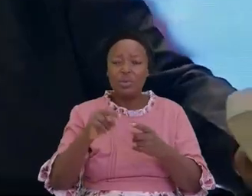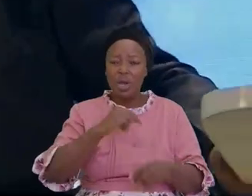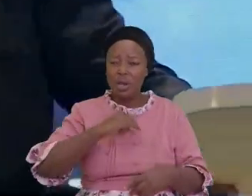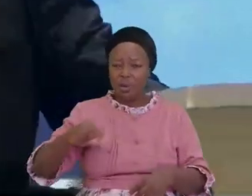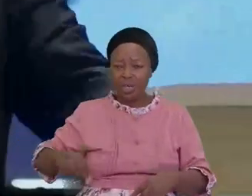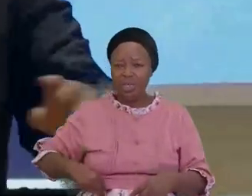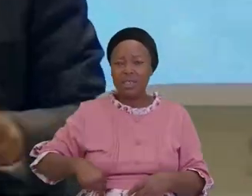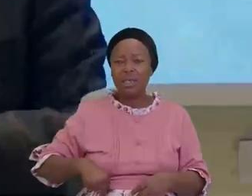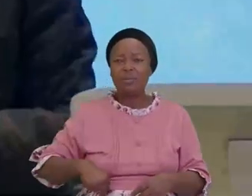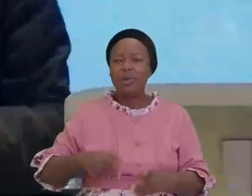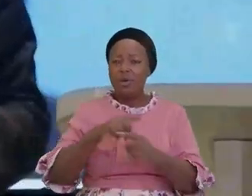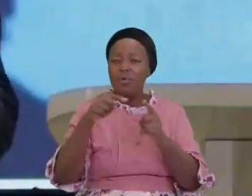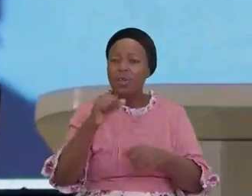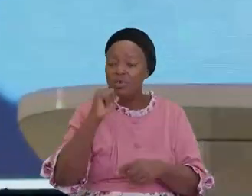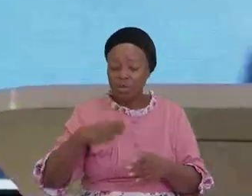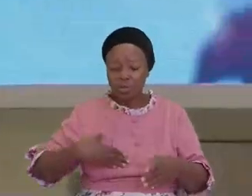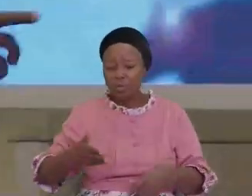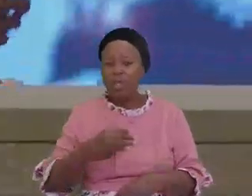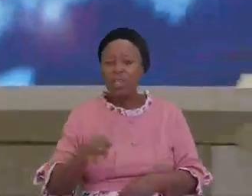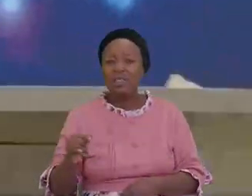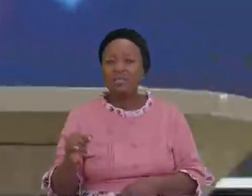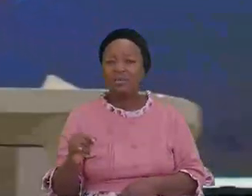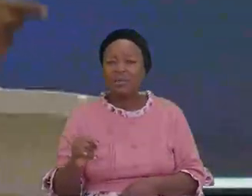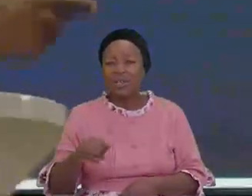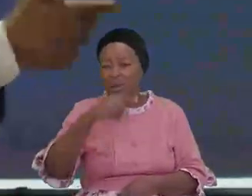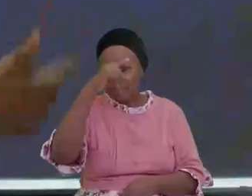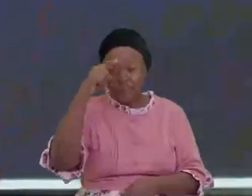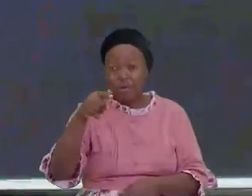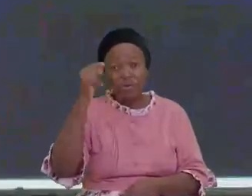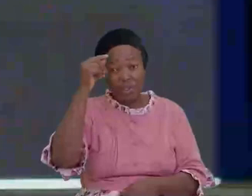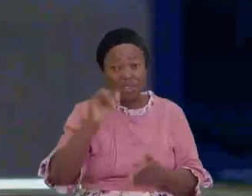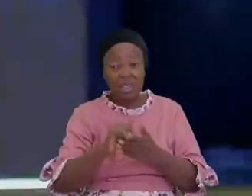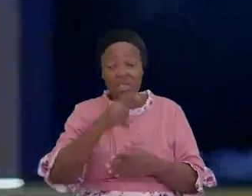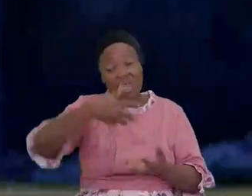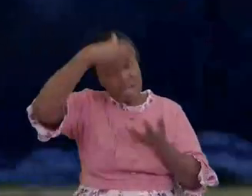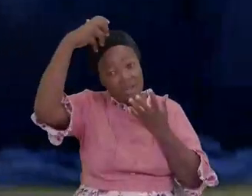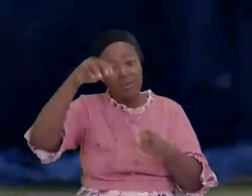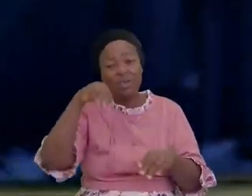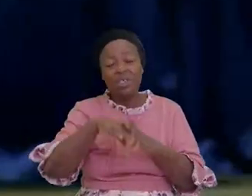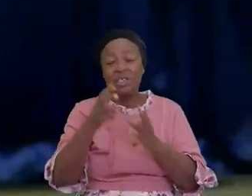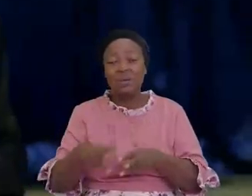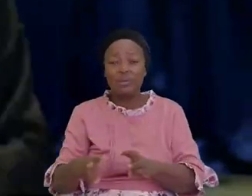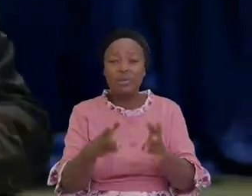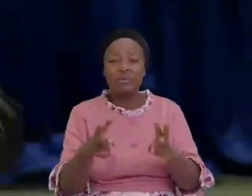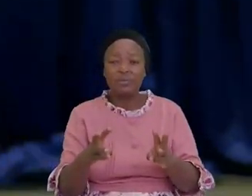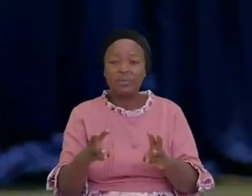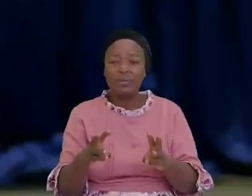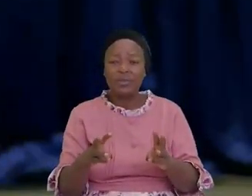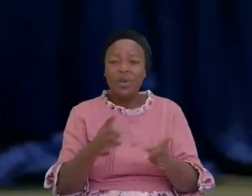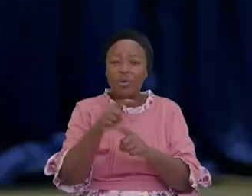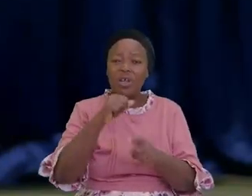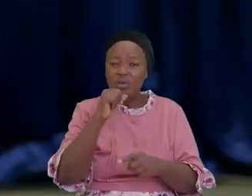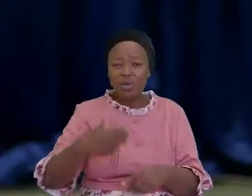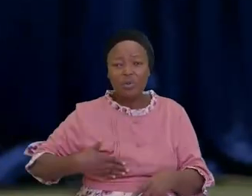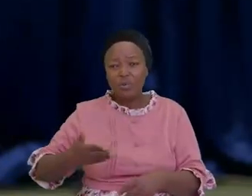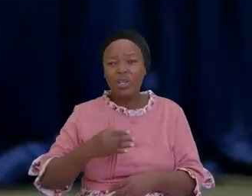Nebuchadnezzar, quand tu n'es pas disponible, parce que tu penses qu'il y a un lion dans le chemin, quand